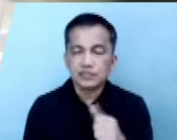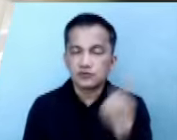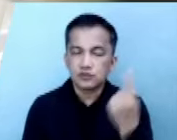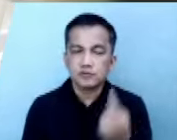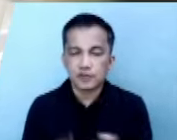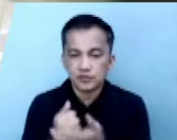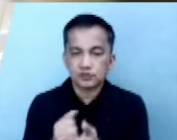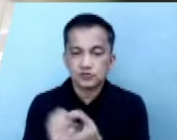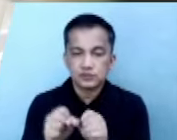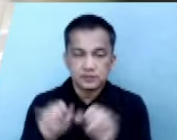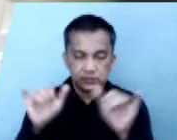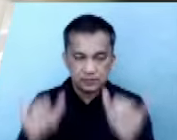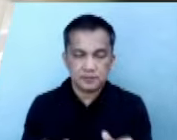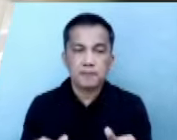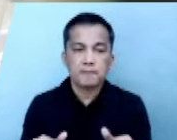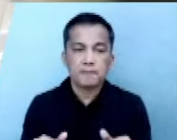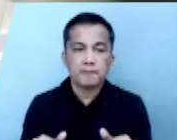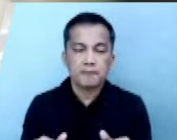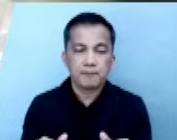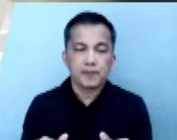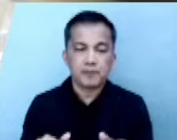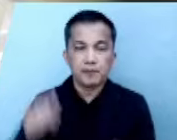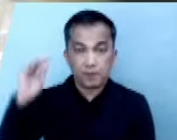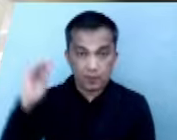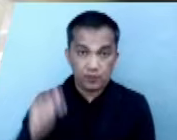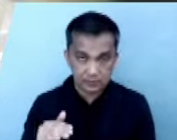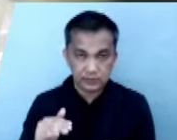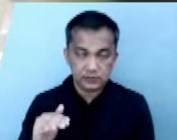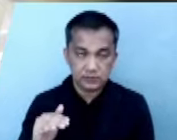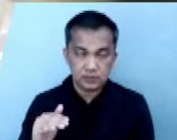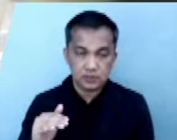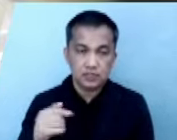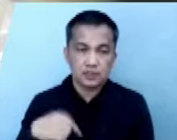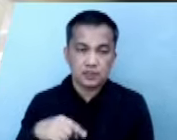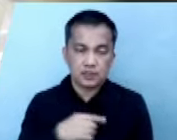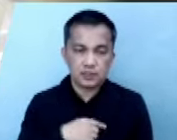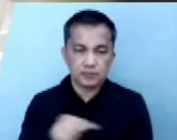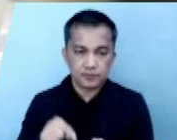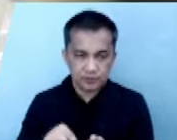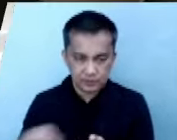halip mababawasan po kahit papano yung ating binabayaran sa